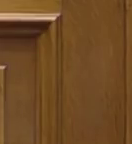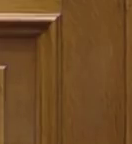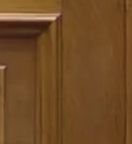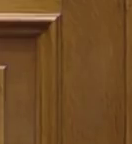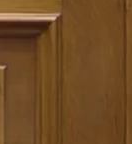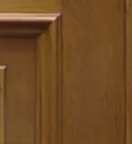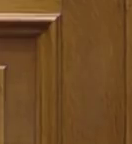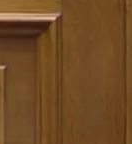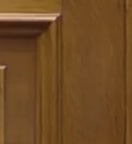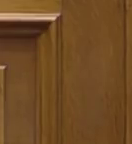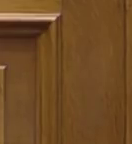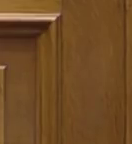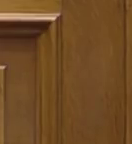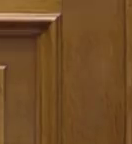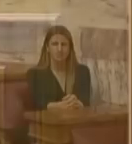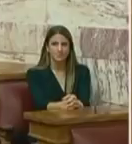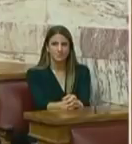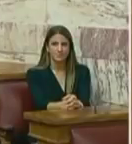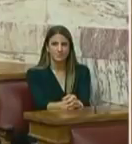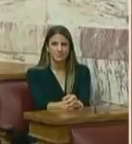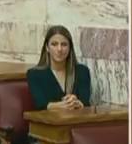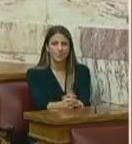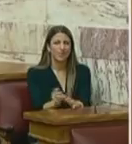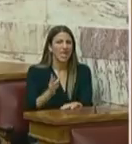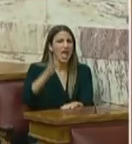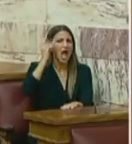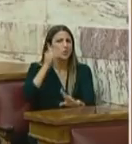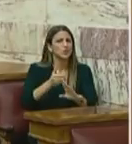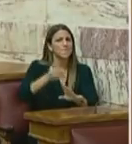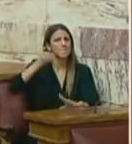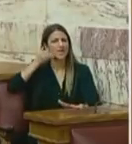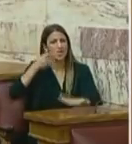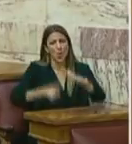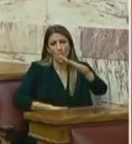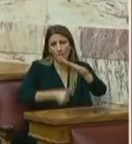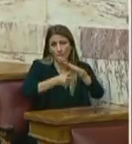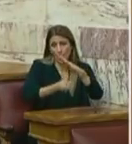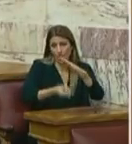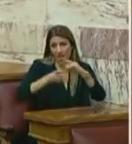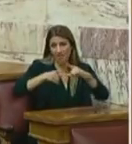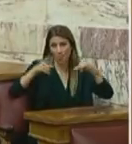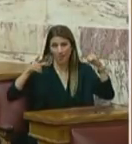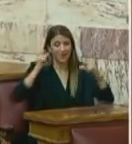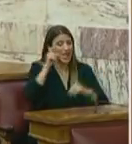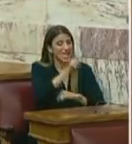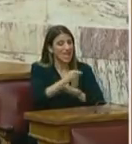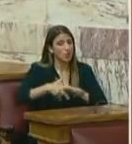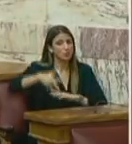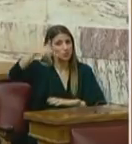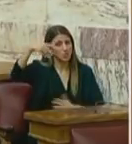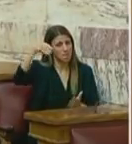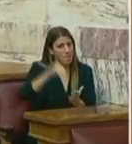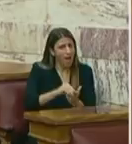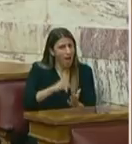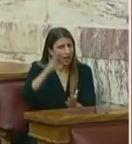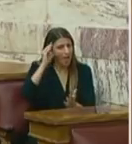Τον άκουσα για άλλη μια φορά να ζητάει εκλογές. Δεν είναι έκπληξη. Εδώ και 2,5 χρόνια θα ρω το